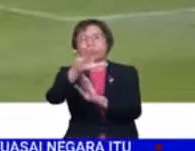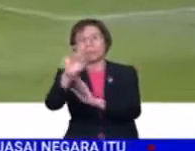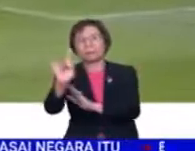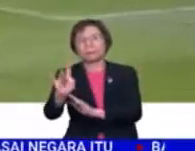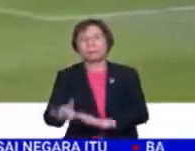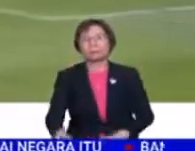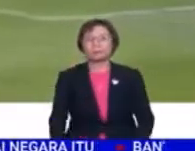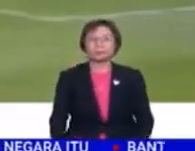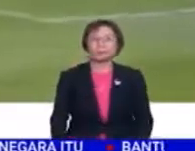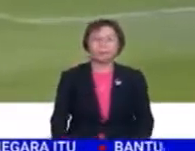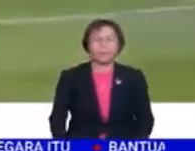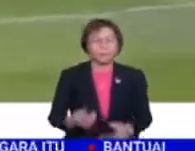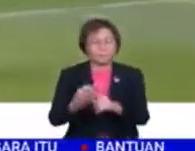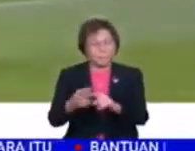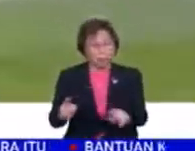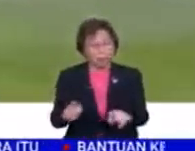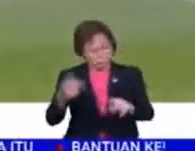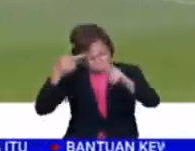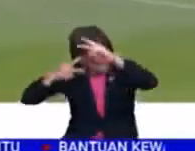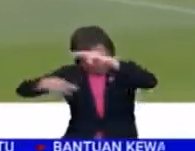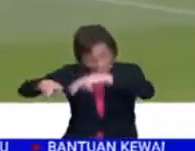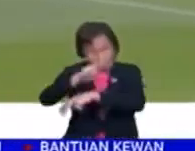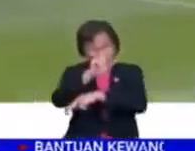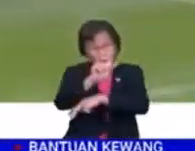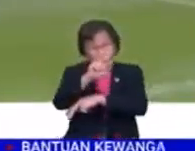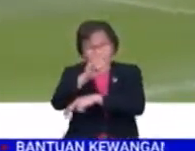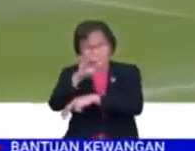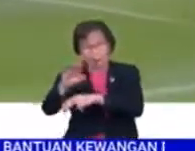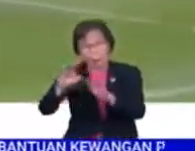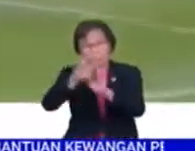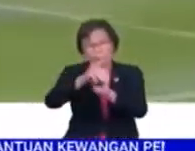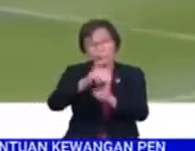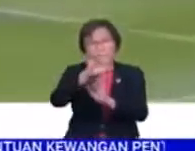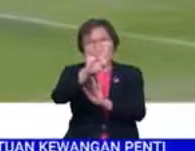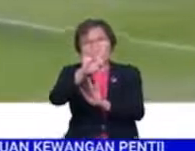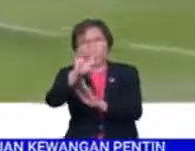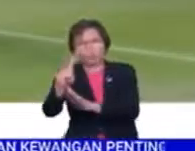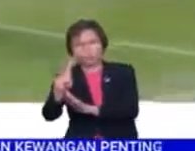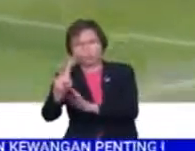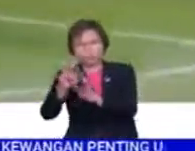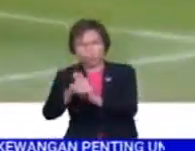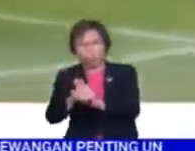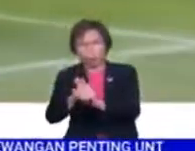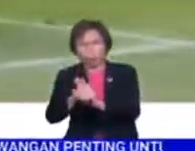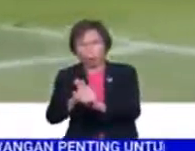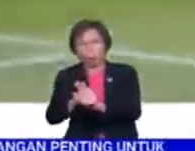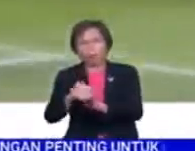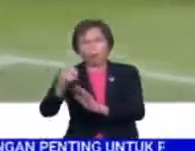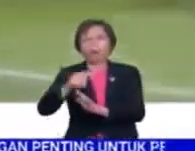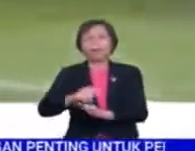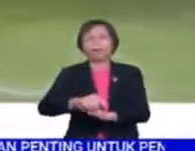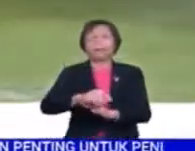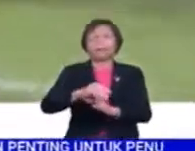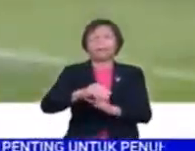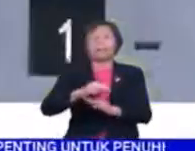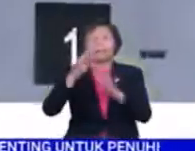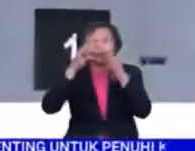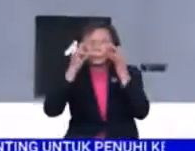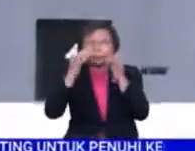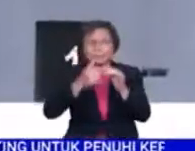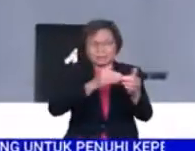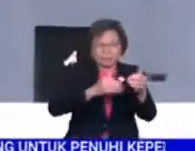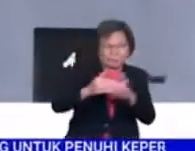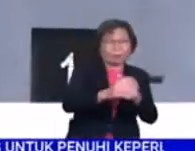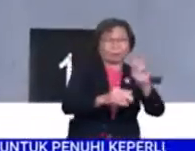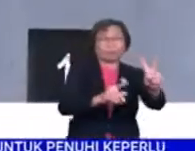ke-58. Namun, rembatan Amir Amri Salih pada minit ke-82 kembali meletakkan tuan rumah di depan dengan